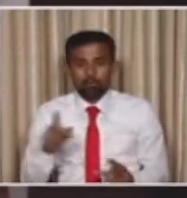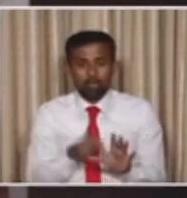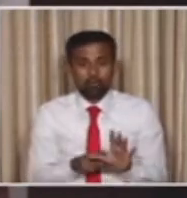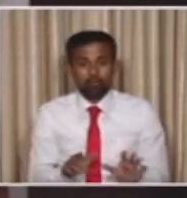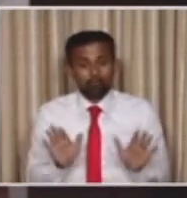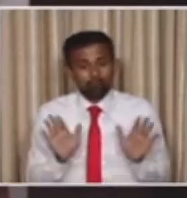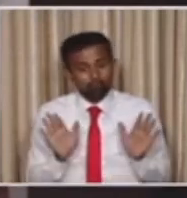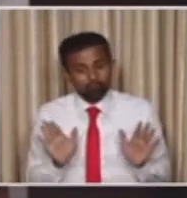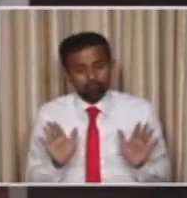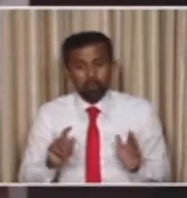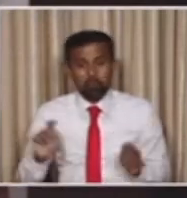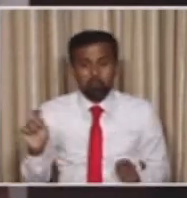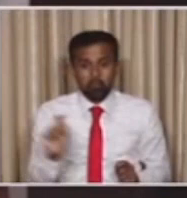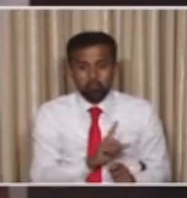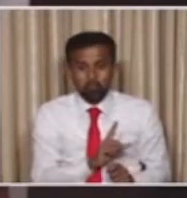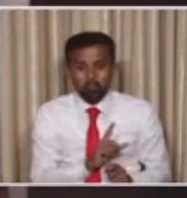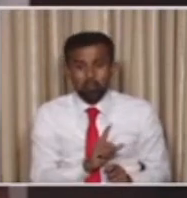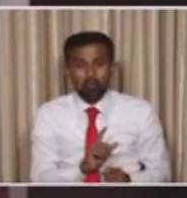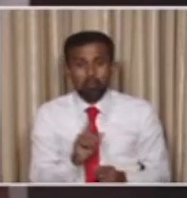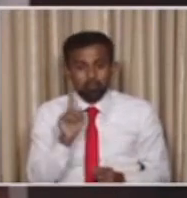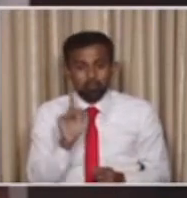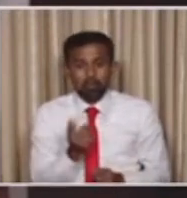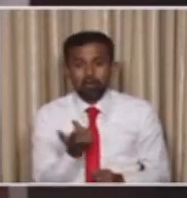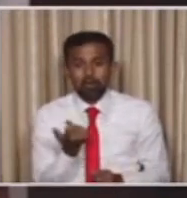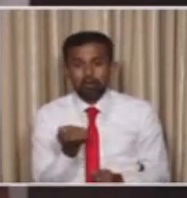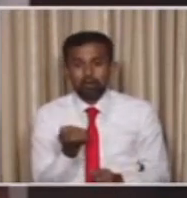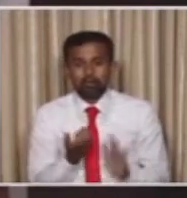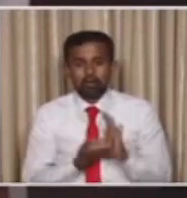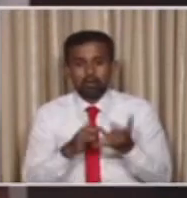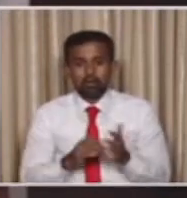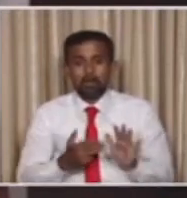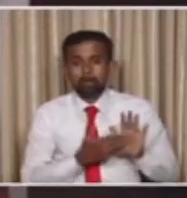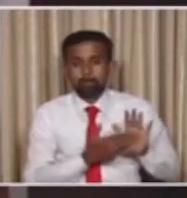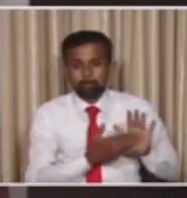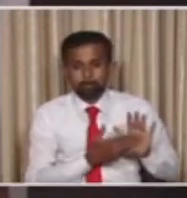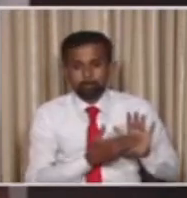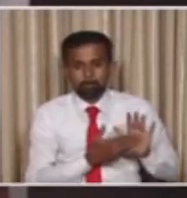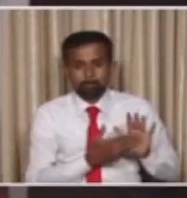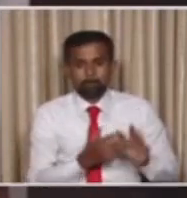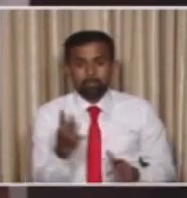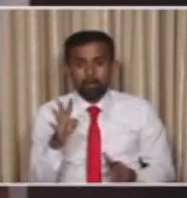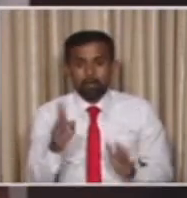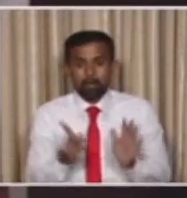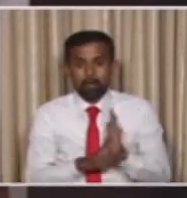පමණක් අයවැය යුතු උපතිබූ මුදල රුපියල් මිලියන